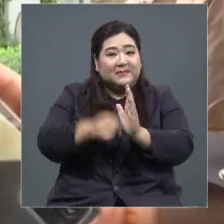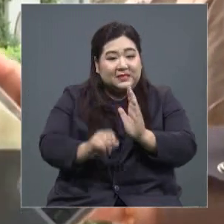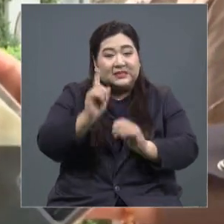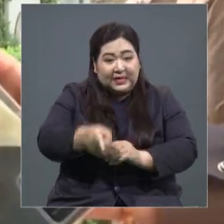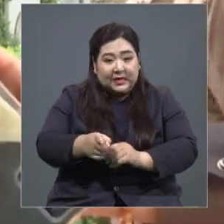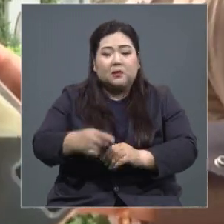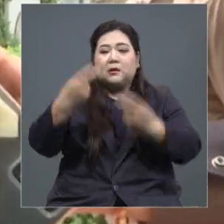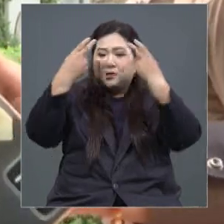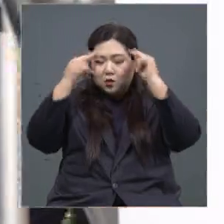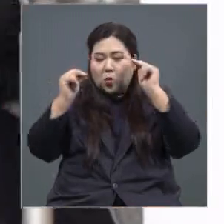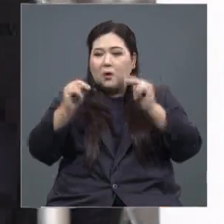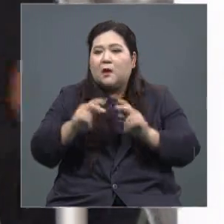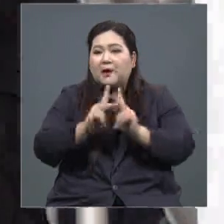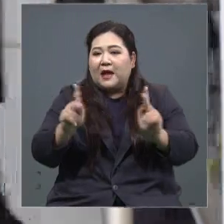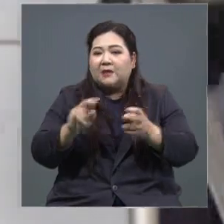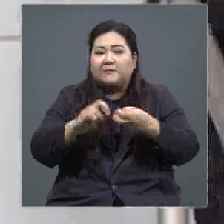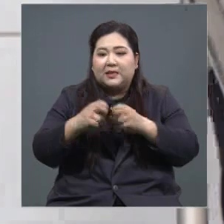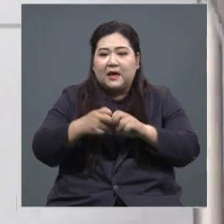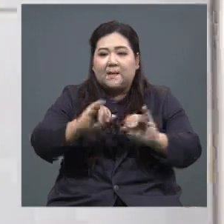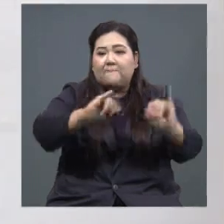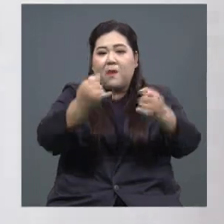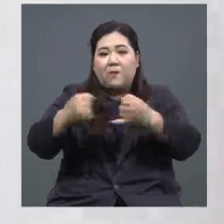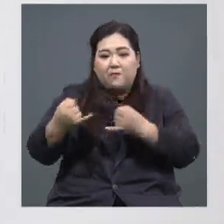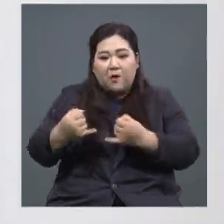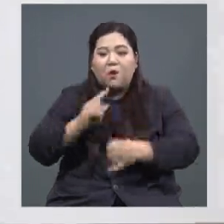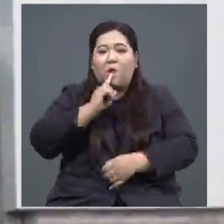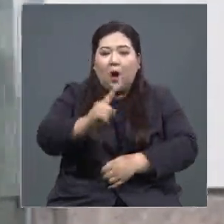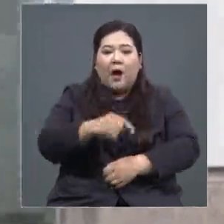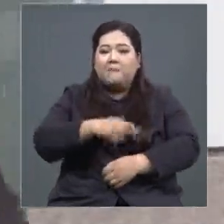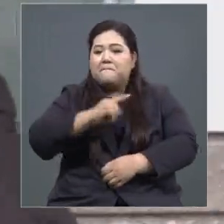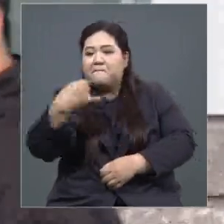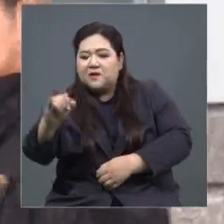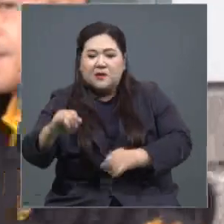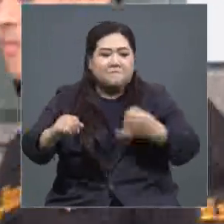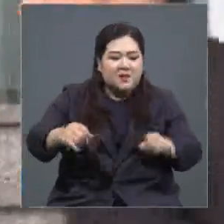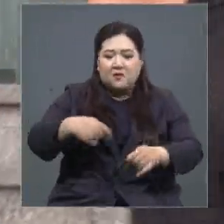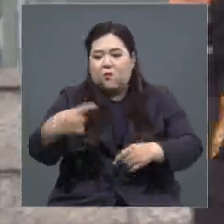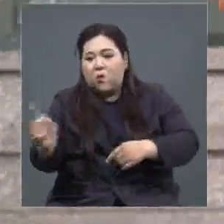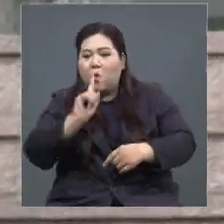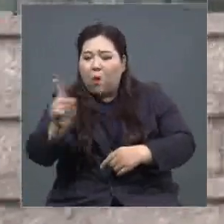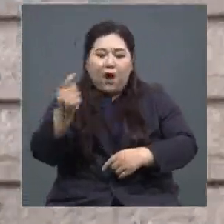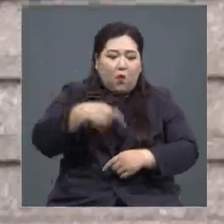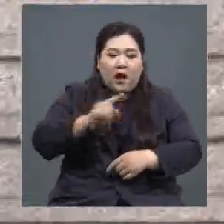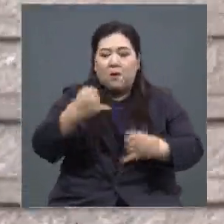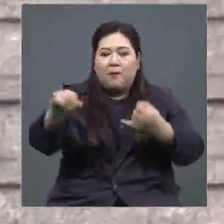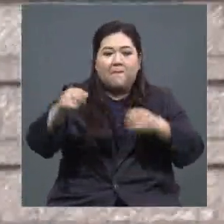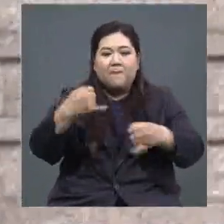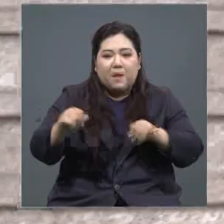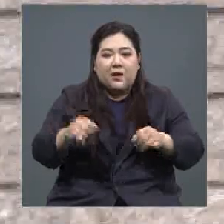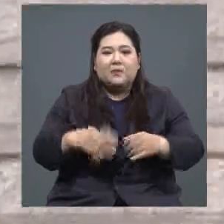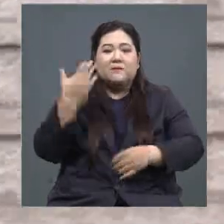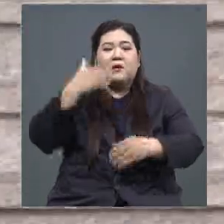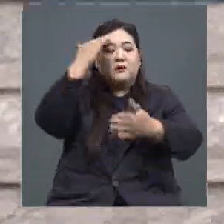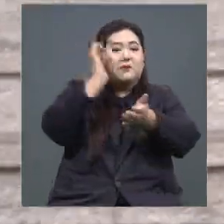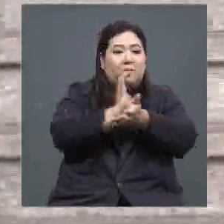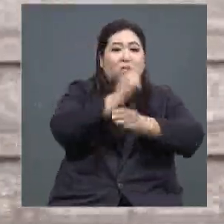งขึ้นมากรณีที่เกิดปัญหาขัดแย้งและมีการกล่าวหากันไปมาระหว่างพลตำรวจเอกต่อศักดิ์และพลตำรวจเอกสุรเชษฐ์หักพาน